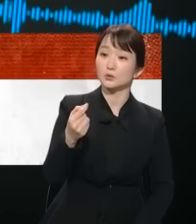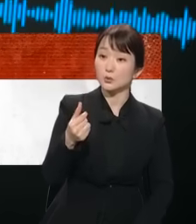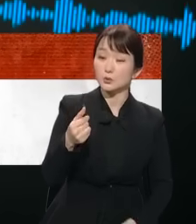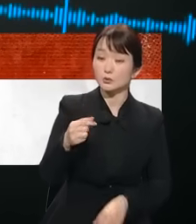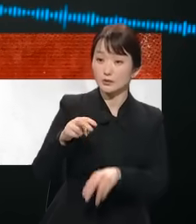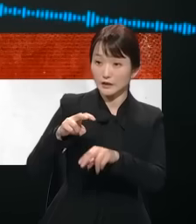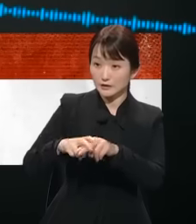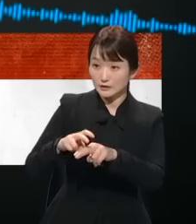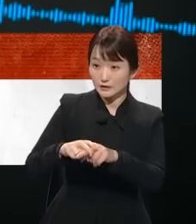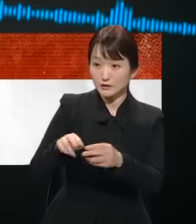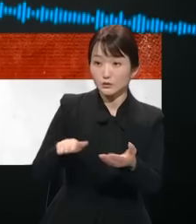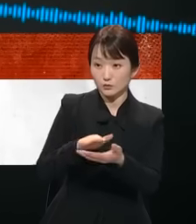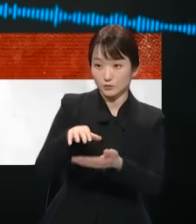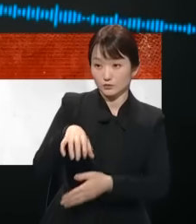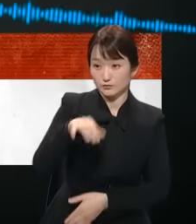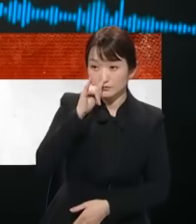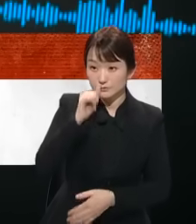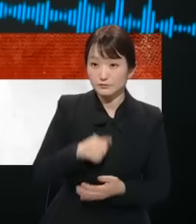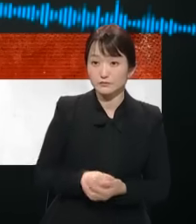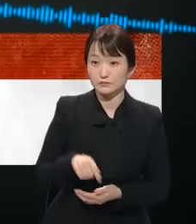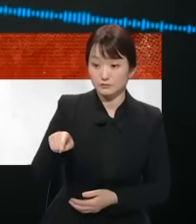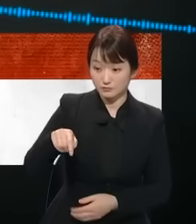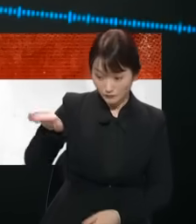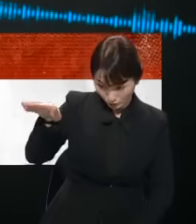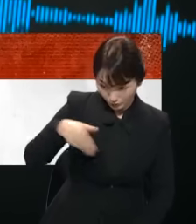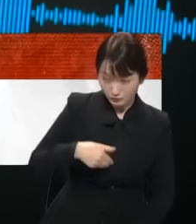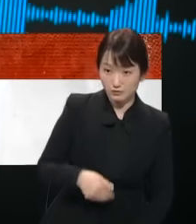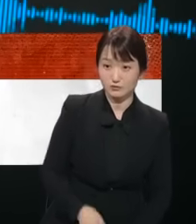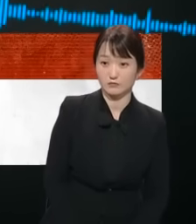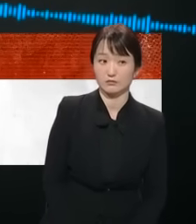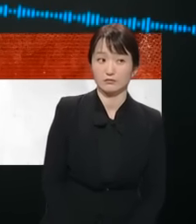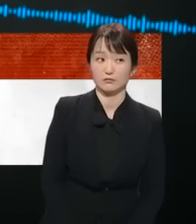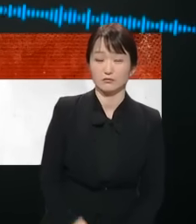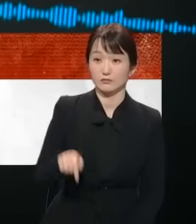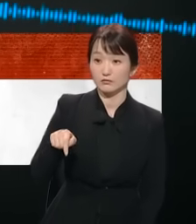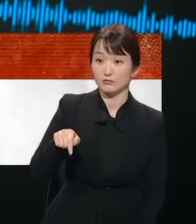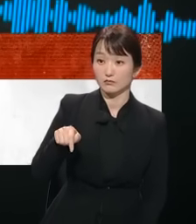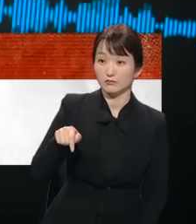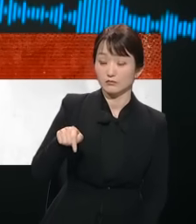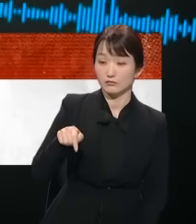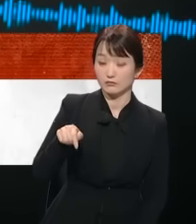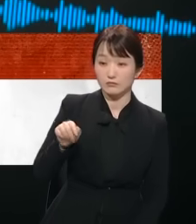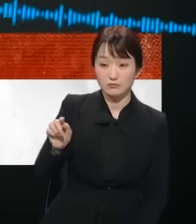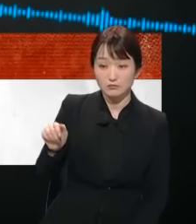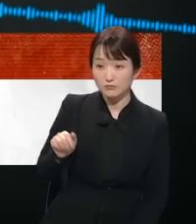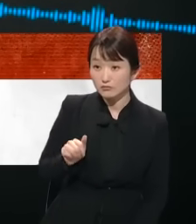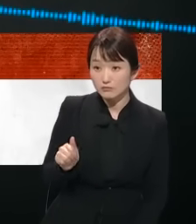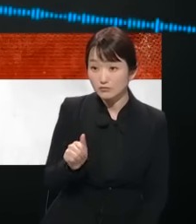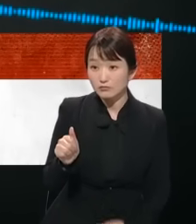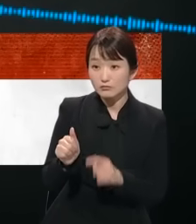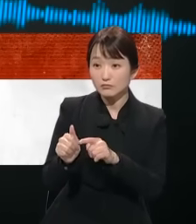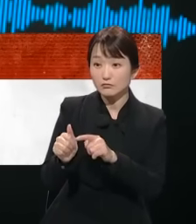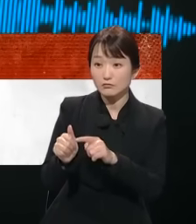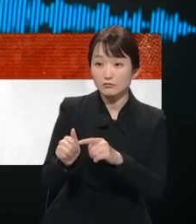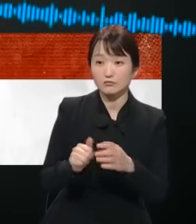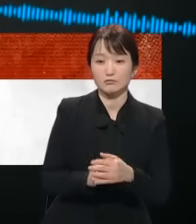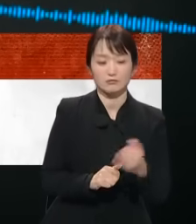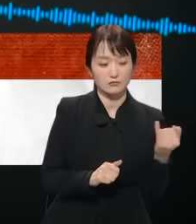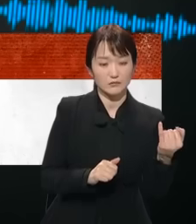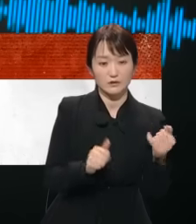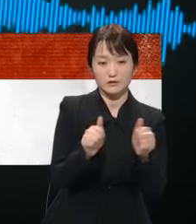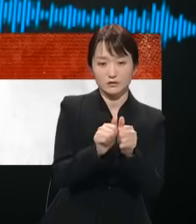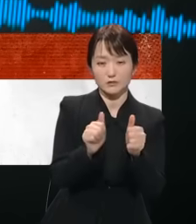정자가 있는 놀이터가 있었어요. 그쪽으로 부르더라고요. 갔더니 거기에 그 X이 같이